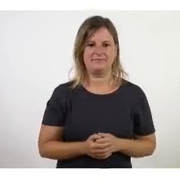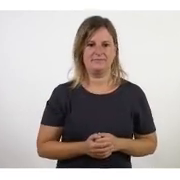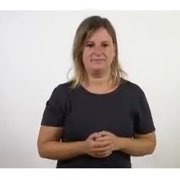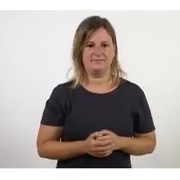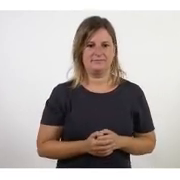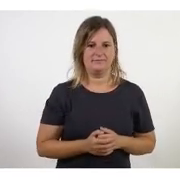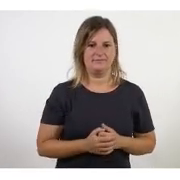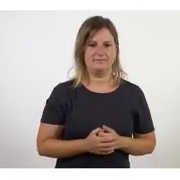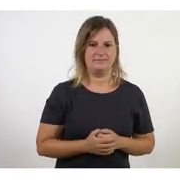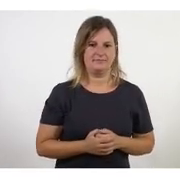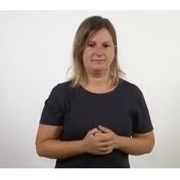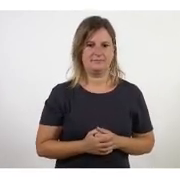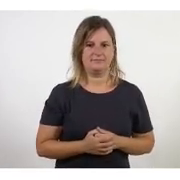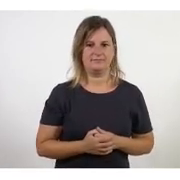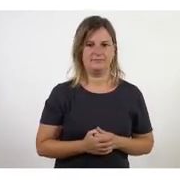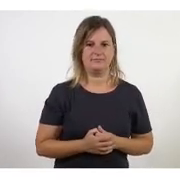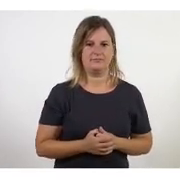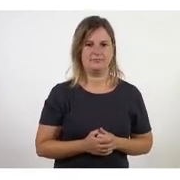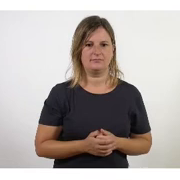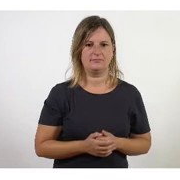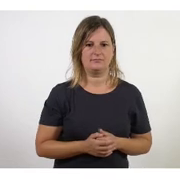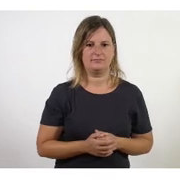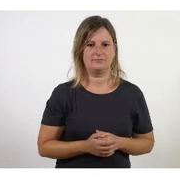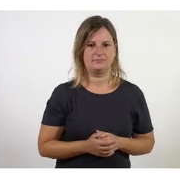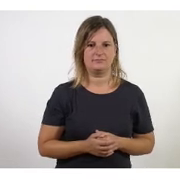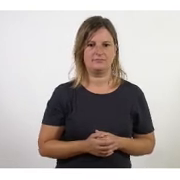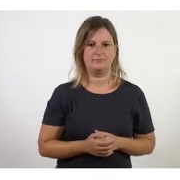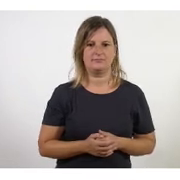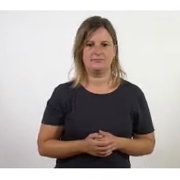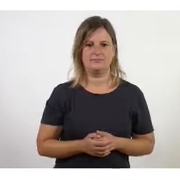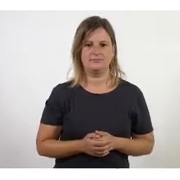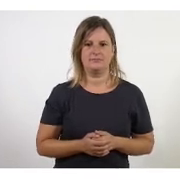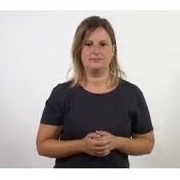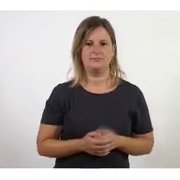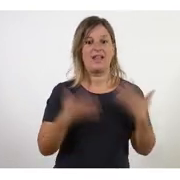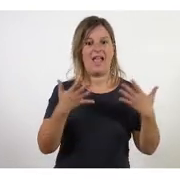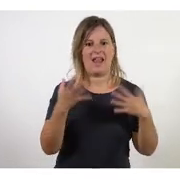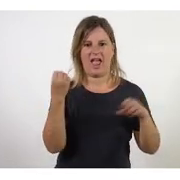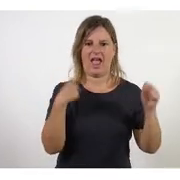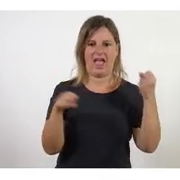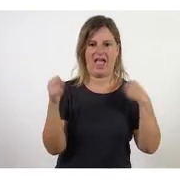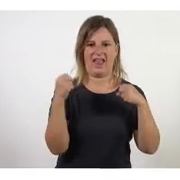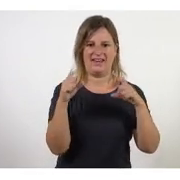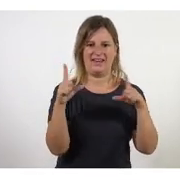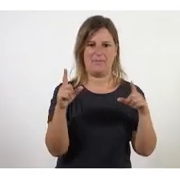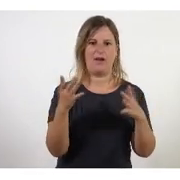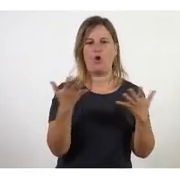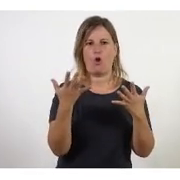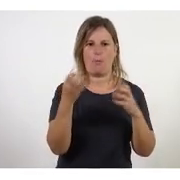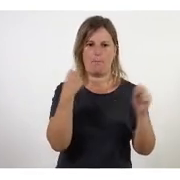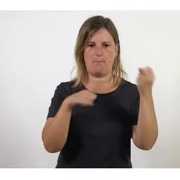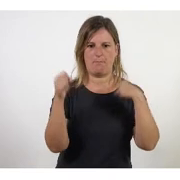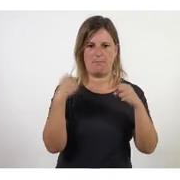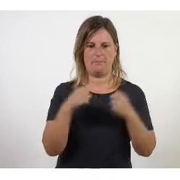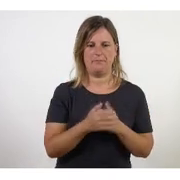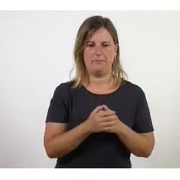Vale? Van en paral·lel amb els subtítols i ara vaig animar-ho. Vinga. Vale? Què vull